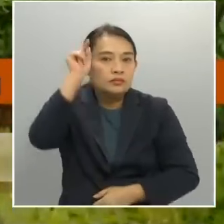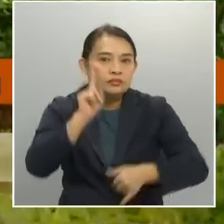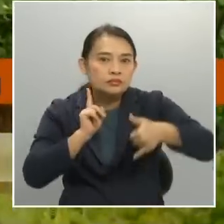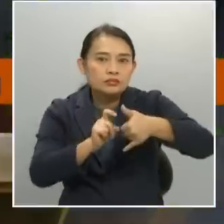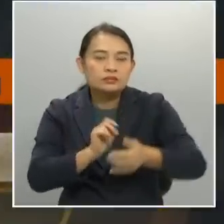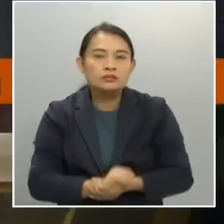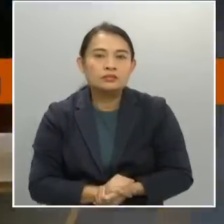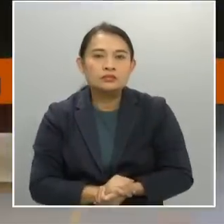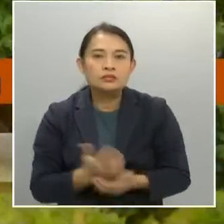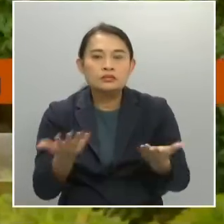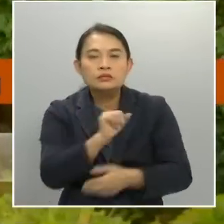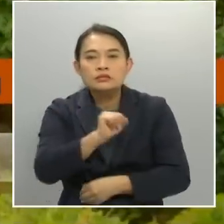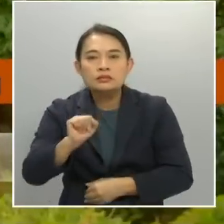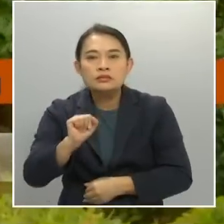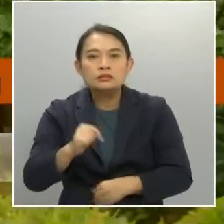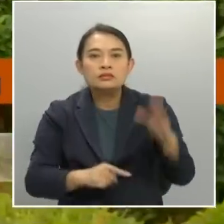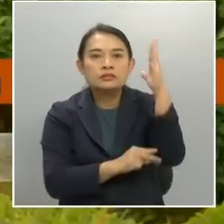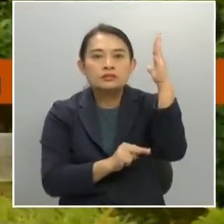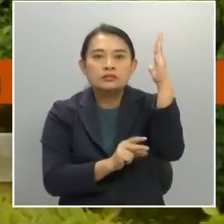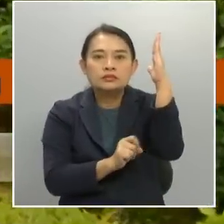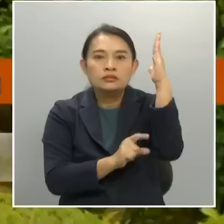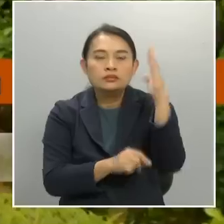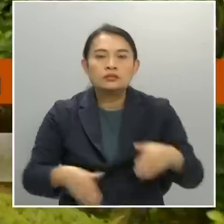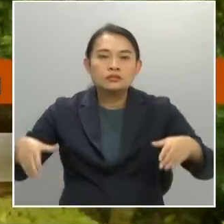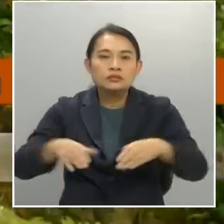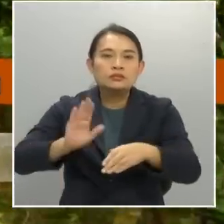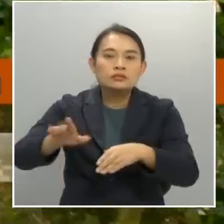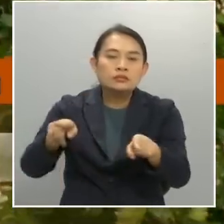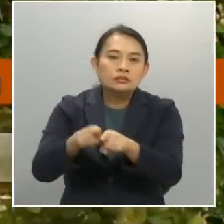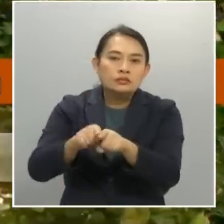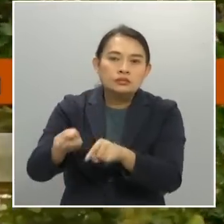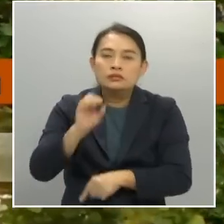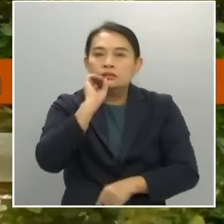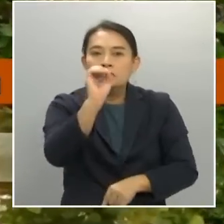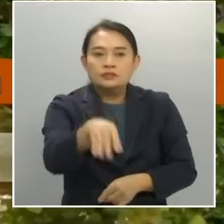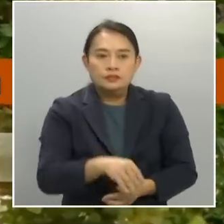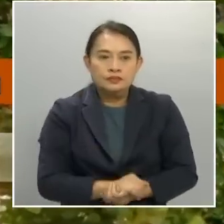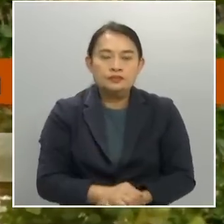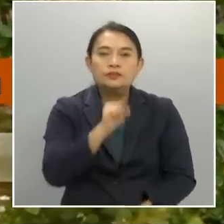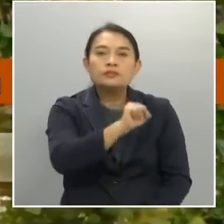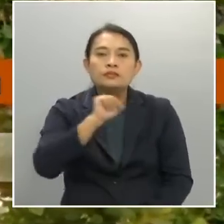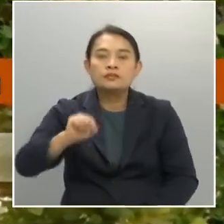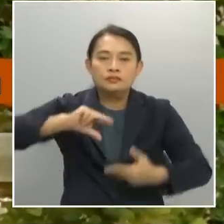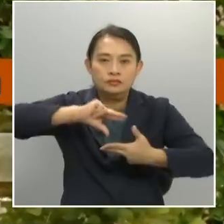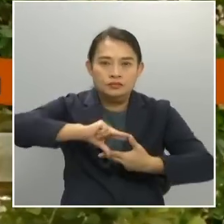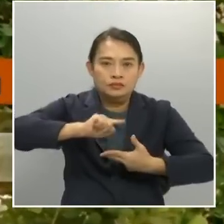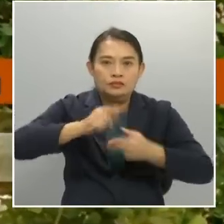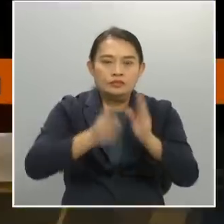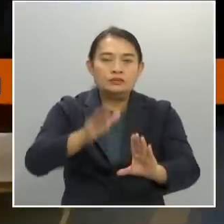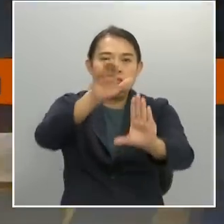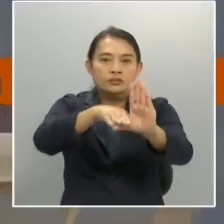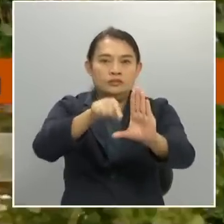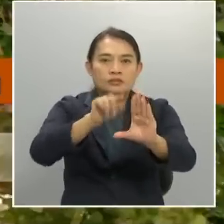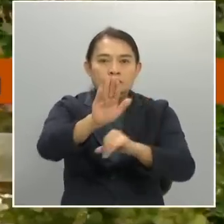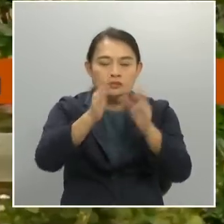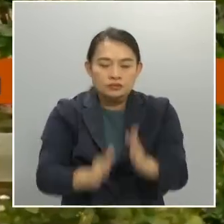อย่างส.สนครพรรคเดียวกับคุณน่ะคุณสายัญยุติธรรมนี่ท่านบอกเลยมีสสพลังประชารัฐกับผู้สมัครเดิมพลังประชารัฐ